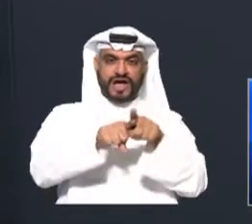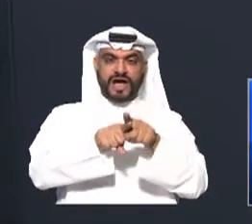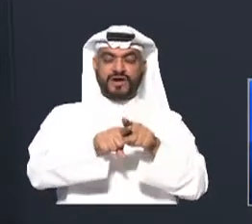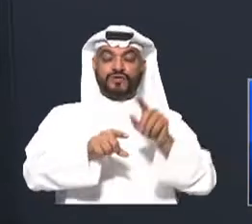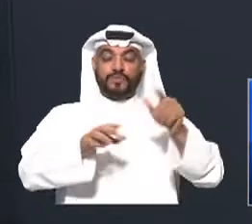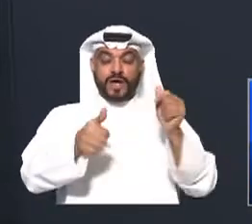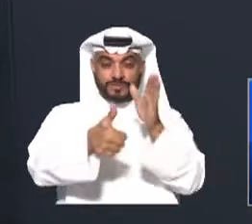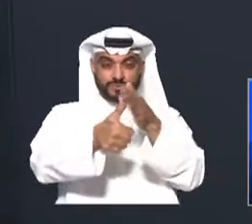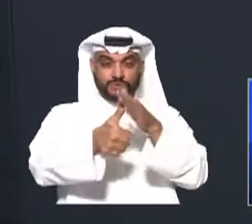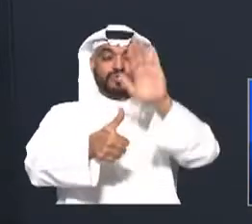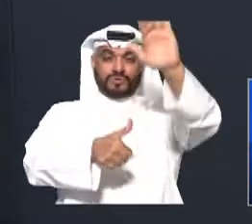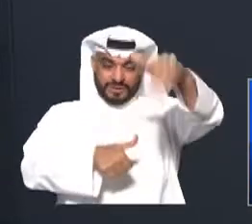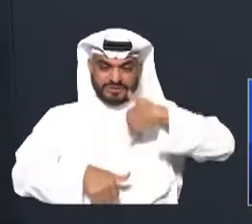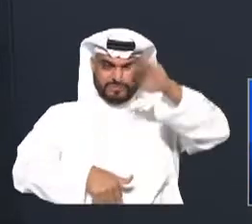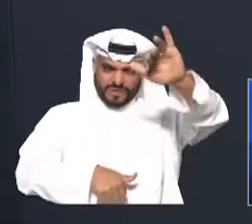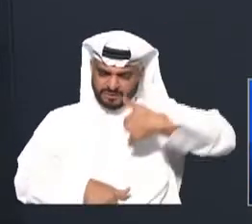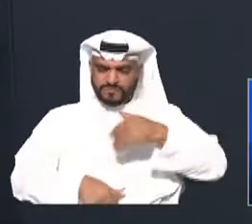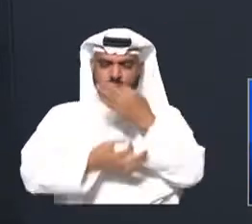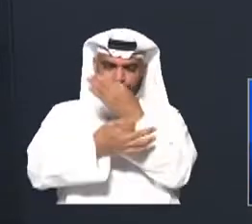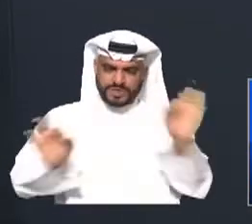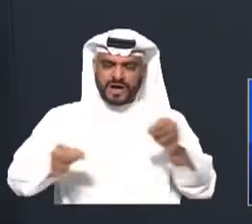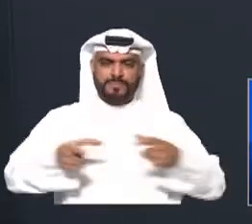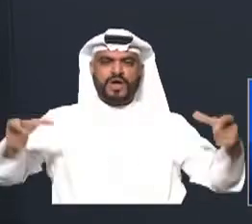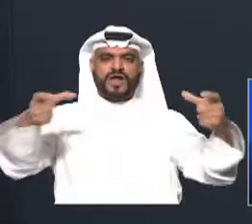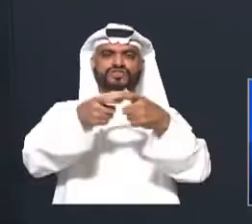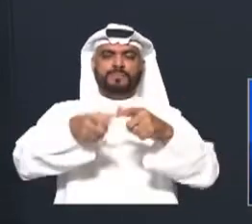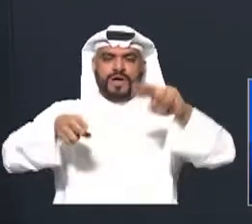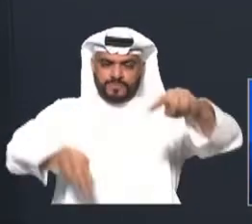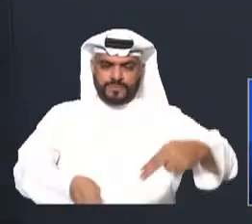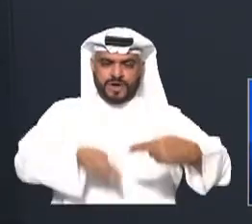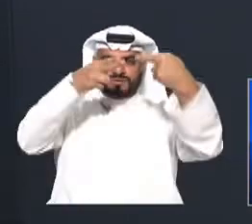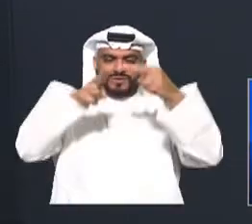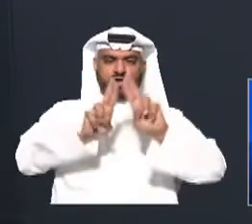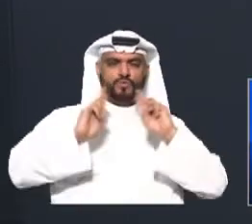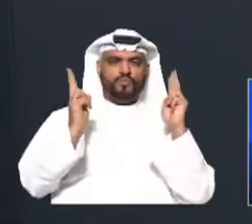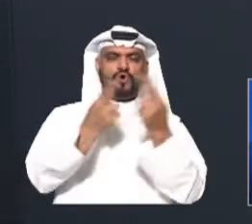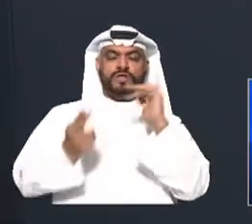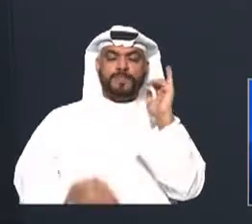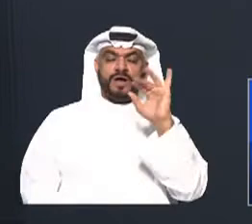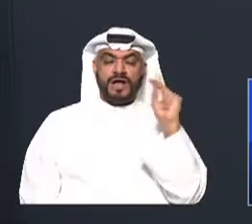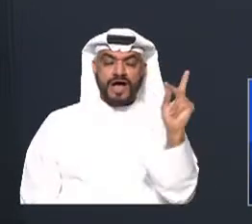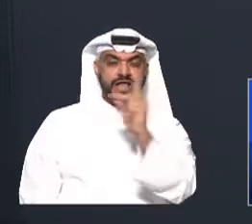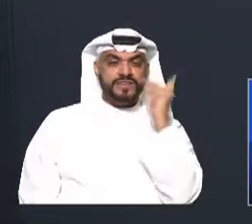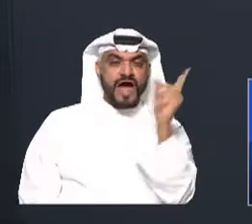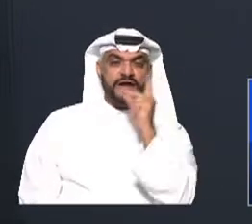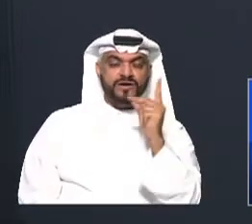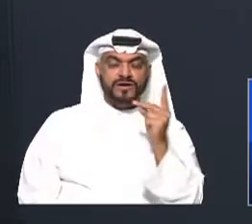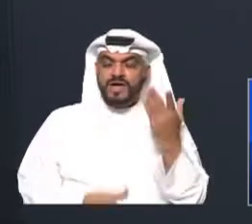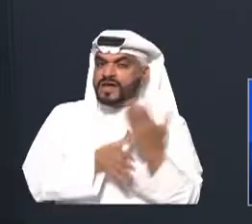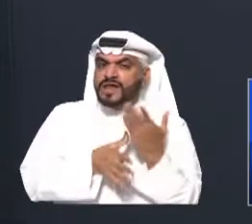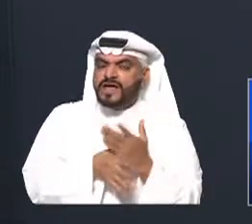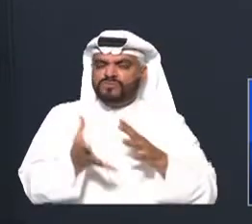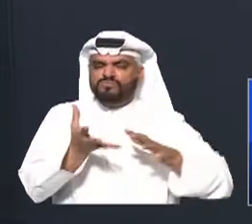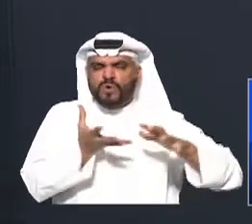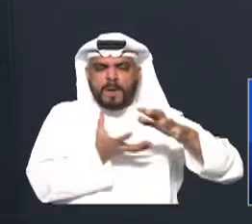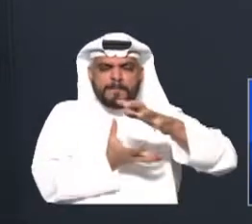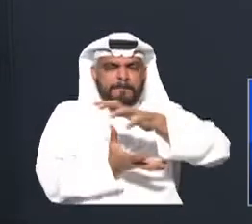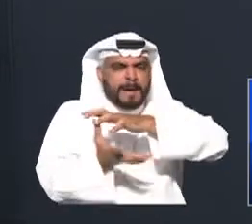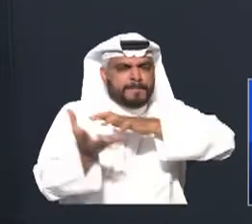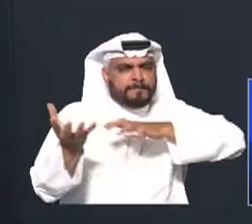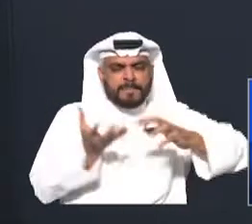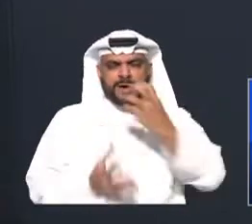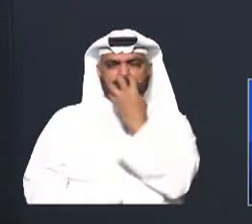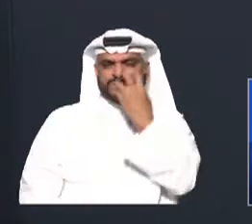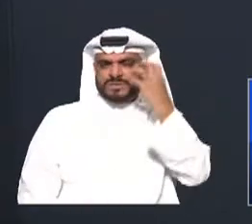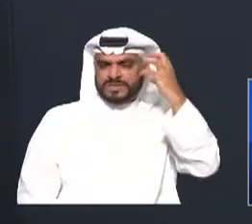للمبادرة ولسرعة الاستجابة بعقد هذا المؤتمر الطارئ لبحث التطورات المأساوية التي تشهدها